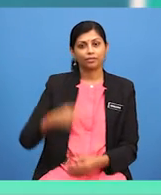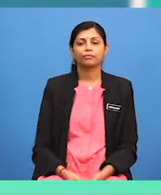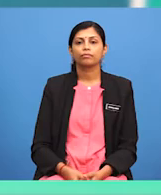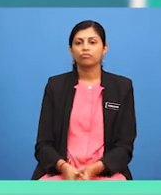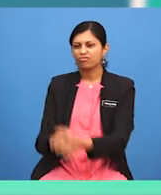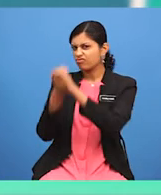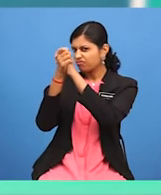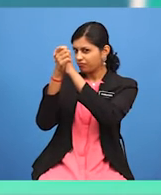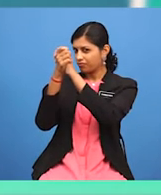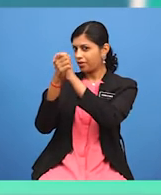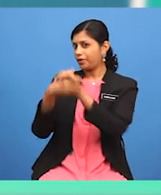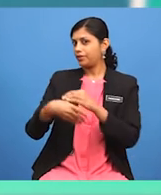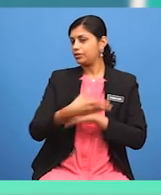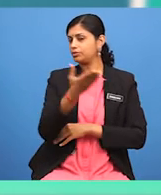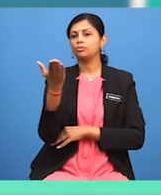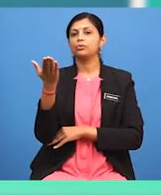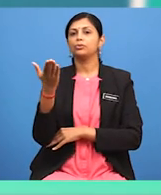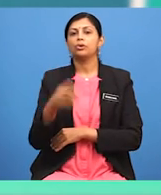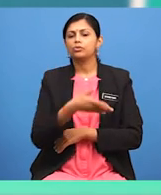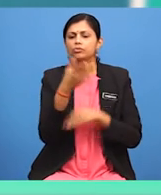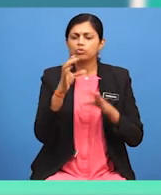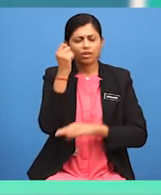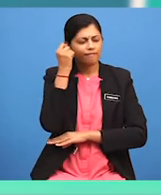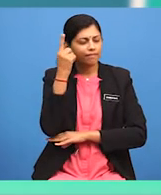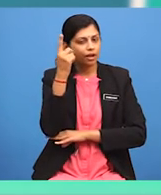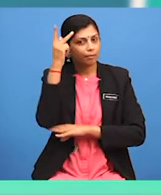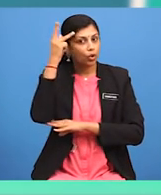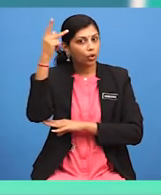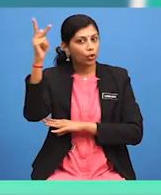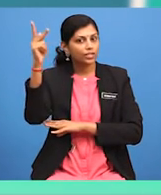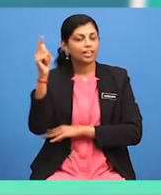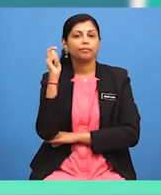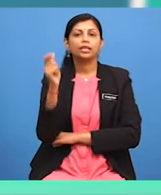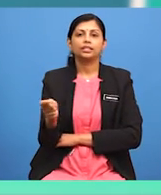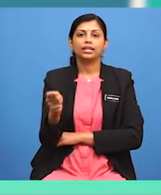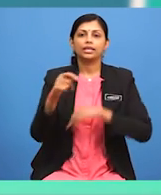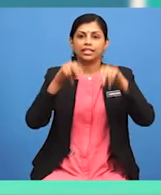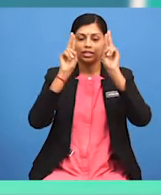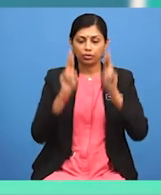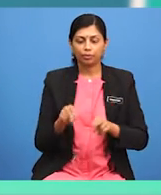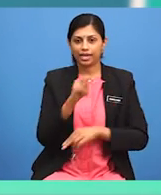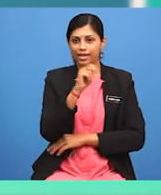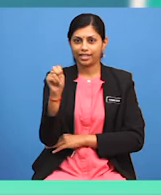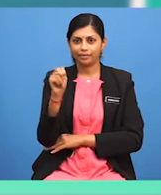Tahniah semua. Nampaknya murid-murid sudah faham konsep tenaga keupayaan dengan baik.